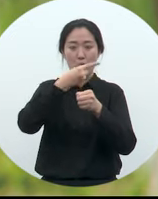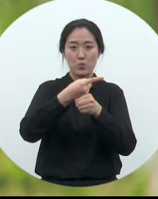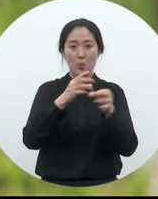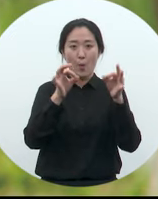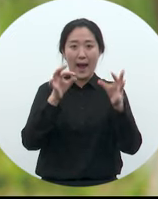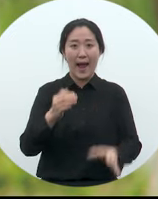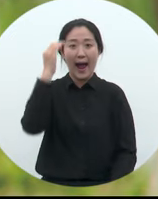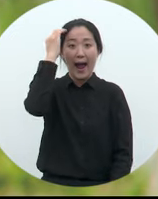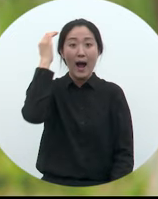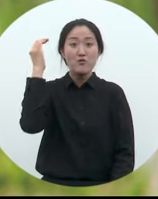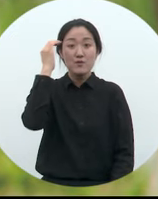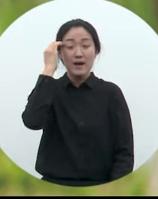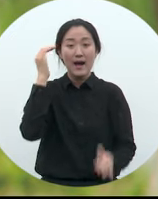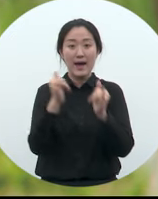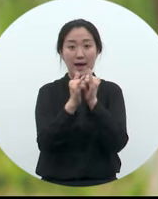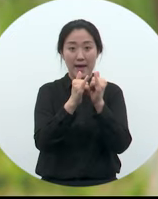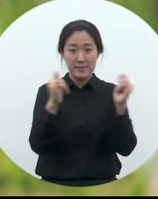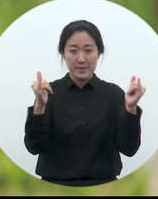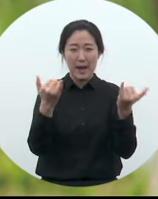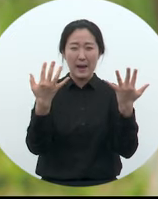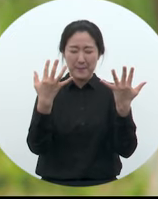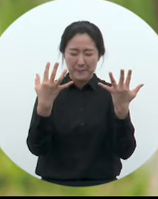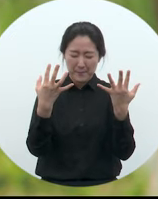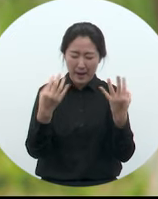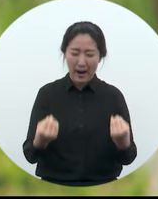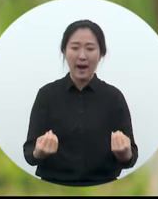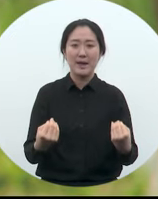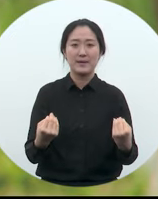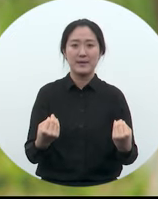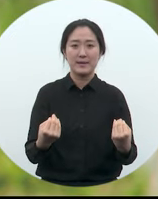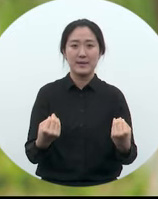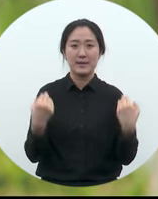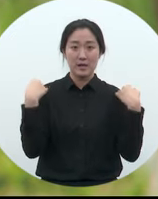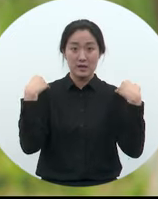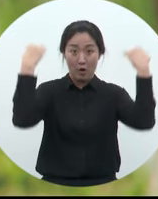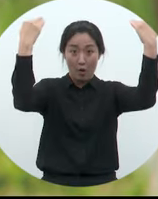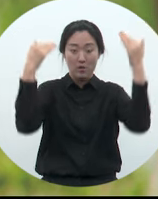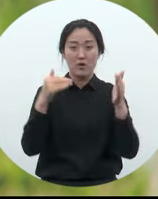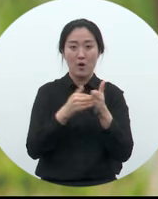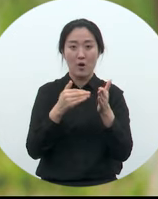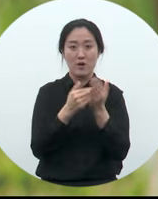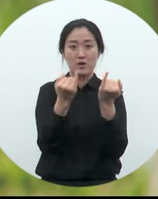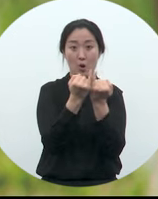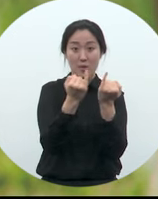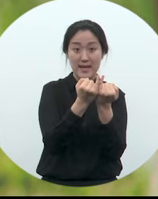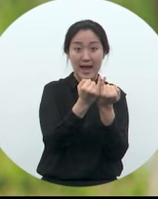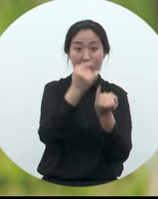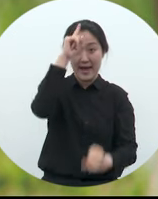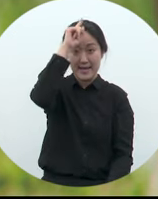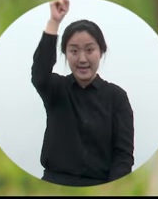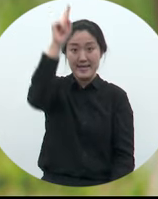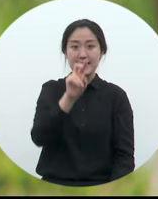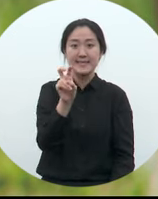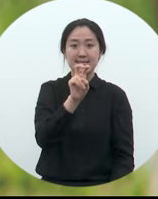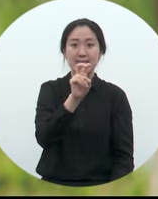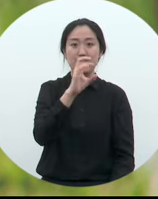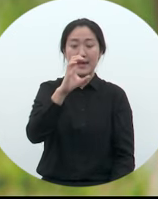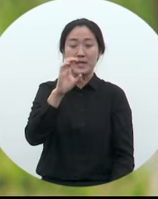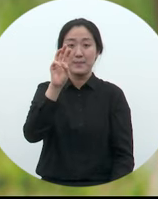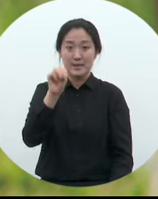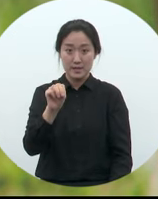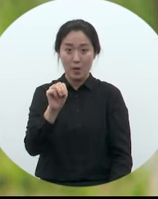동안 우리나라 사람들이 세계에서 많은 성장을 이뤘습니다. 무려 여자들은 20cm 정도 키가